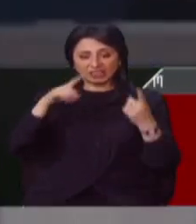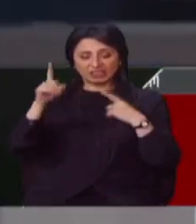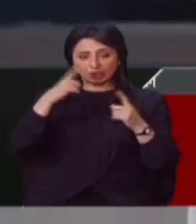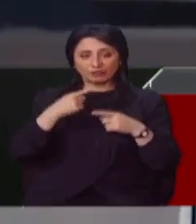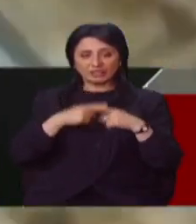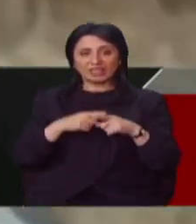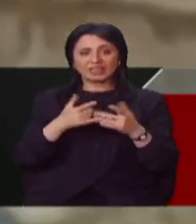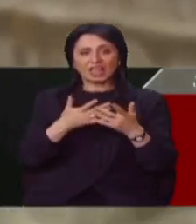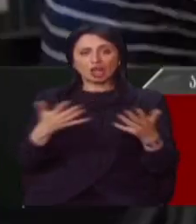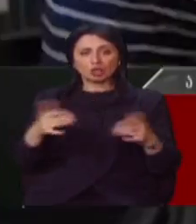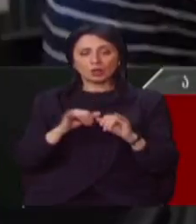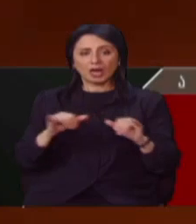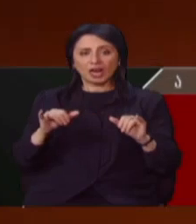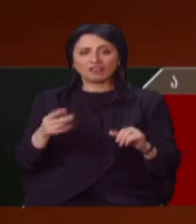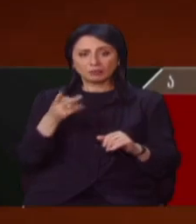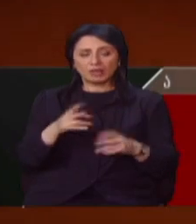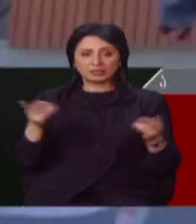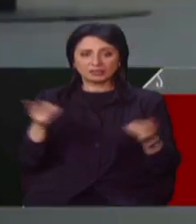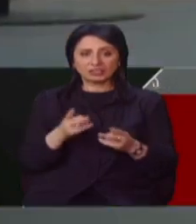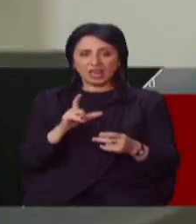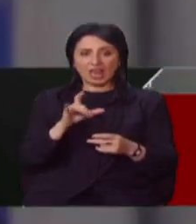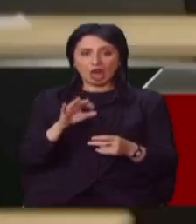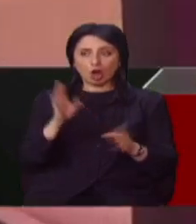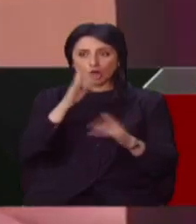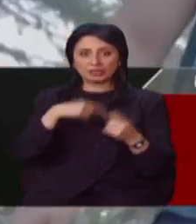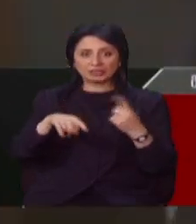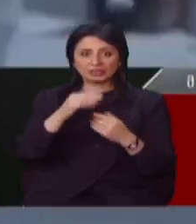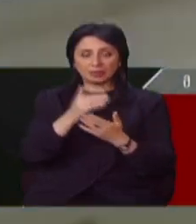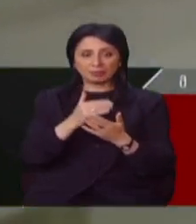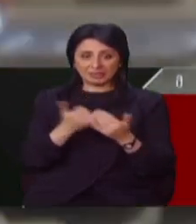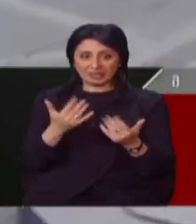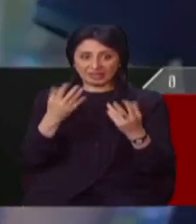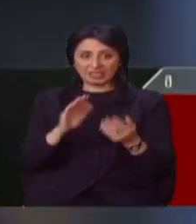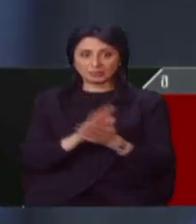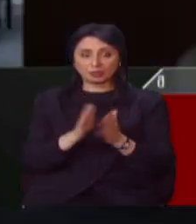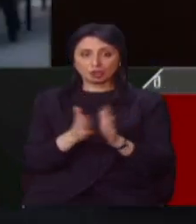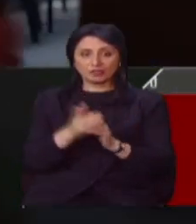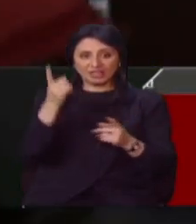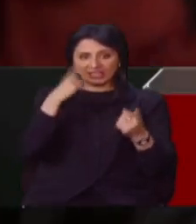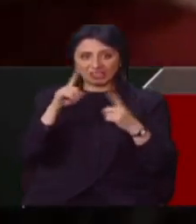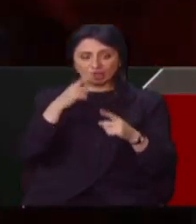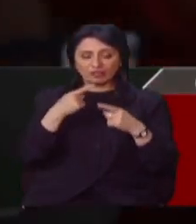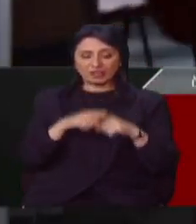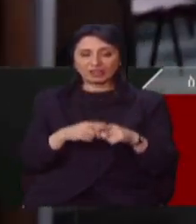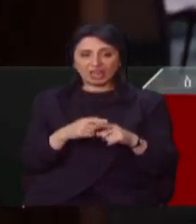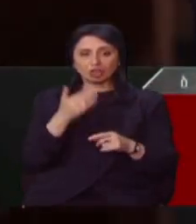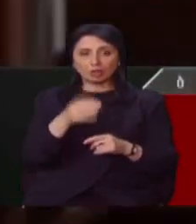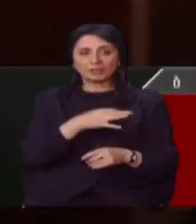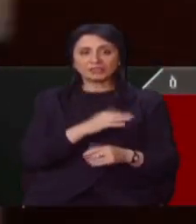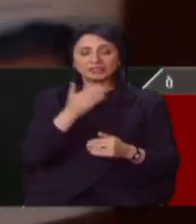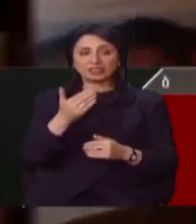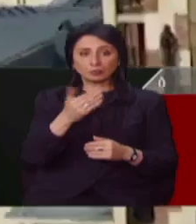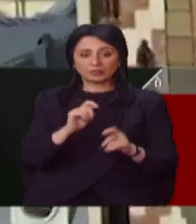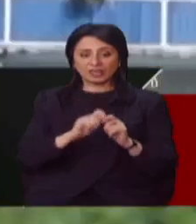და ტექნოლოგიების განვითარებისთვის საჭირო ეკოსისტემის ფორმირება. დღეს მდგომარეობით ინოვაციების და ტექნოლოგიების სააგენტოს